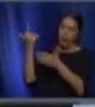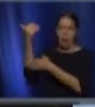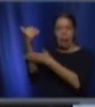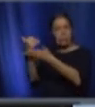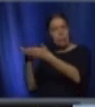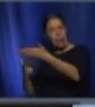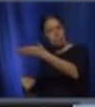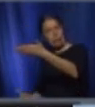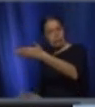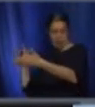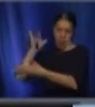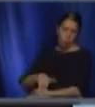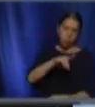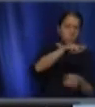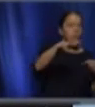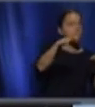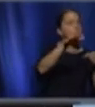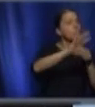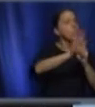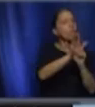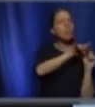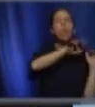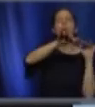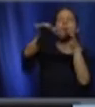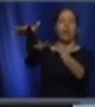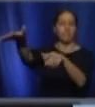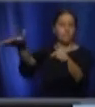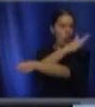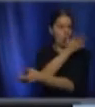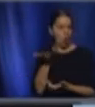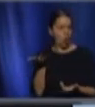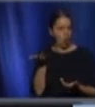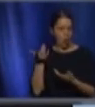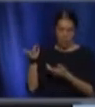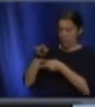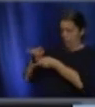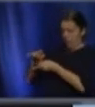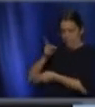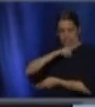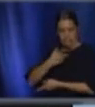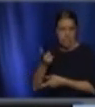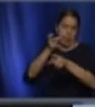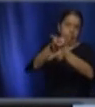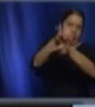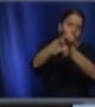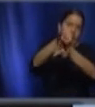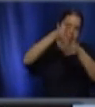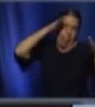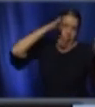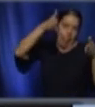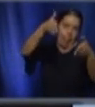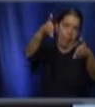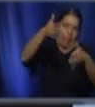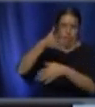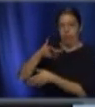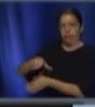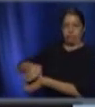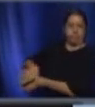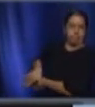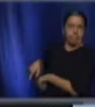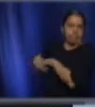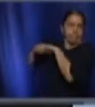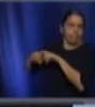à notre activité normale d'à peu près 40 000 chirurgies par mois. Tant qu'on va rester à 40